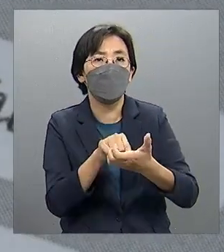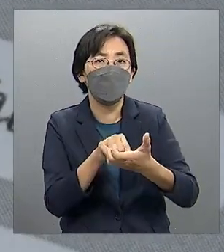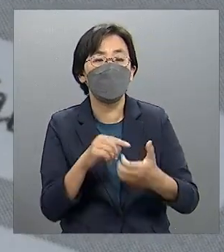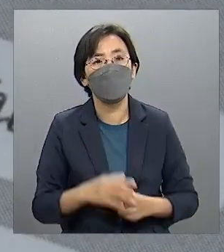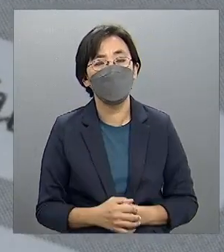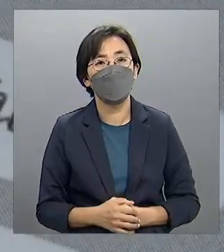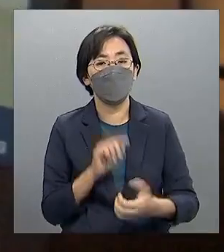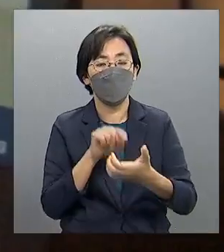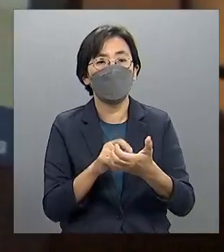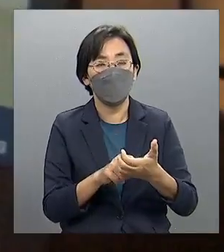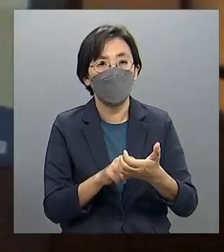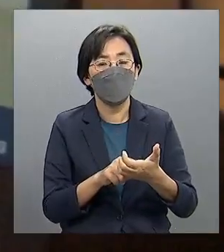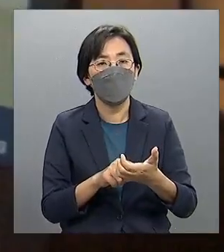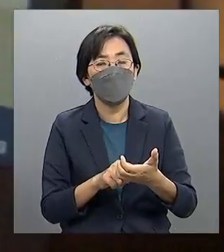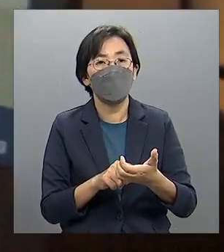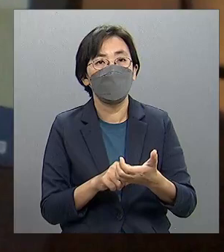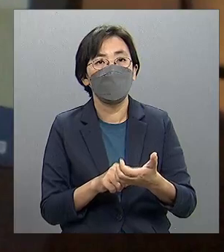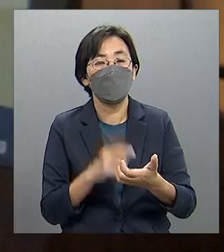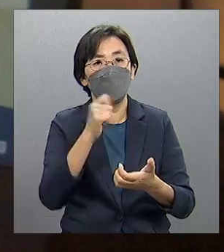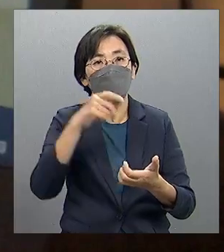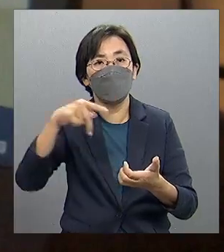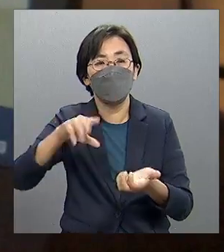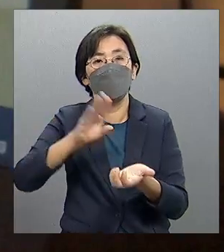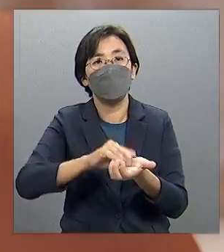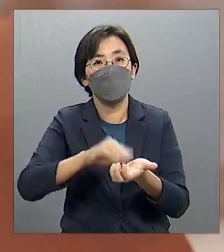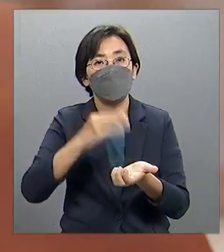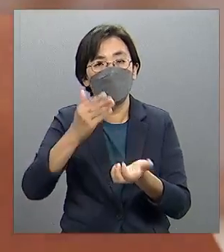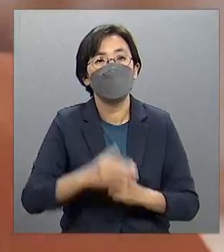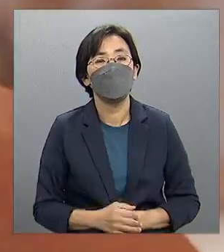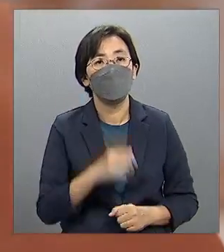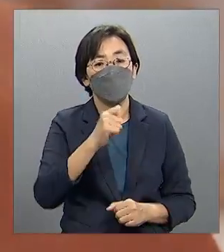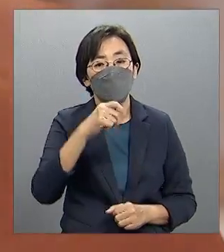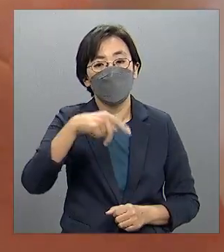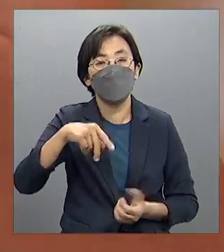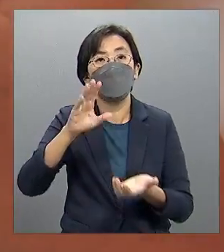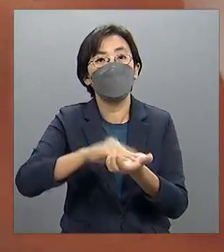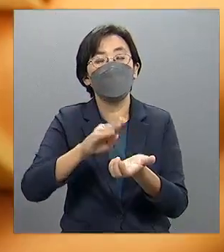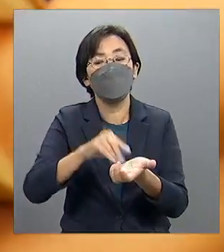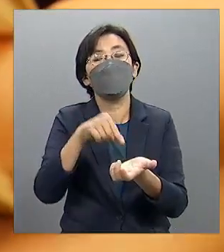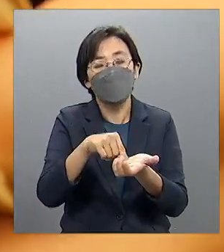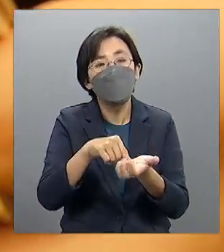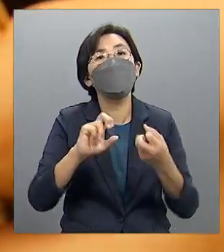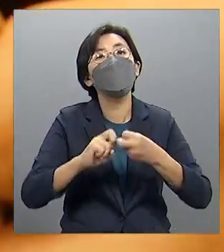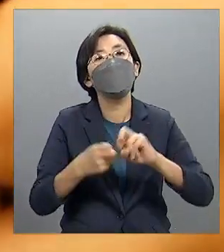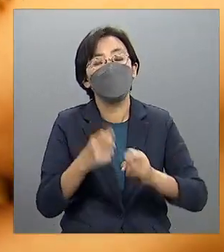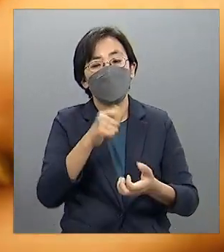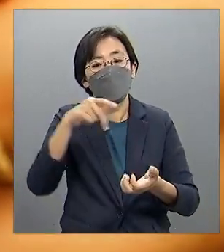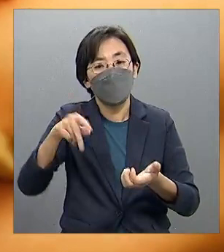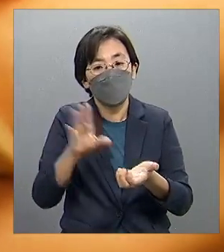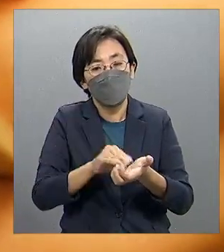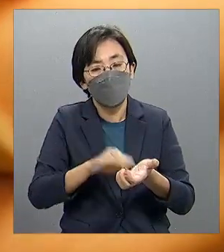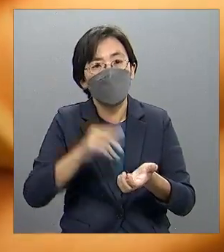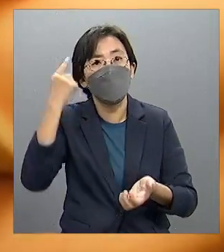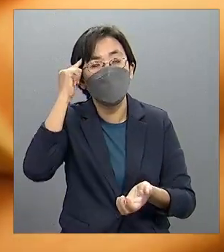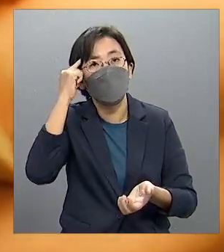คุยกันติดตั้งแอปก่อนและไอแอปที่คุณติดตั้งไปนั่นแหละ ครับ แล้วเวลาติดตั้งแอปคนไม่ได้รู้ว่ามันขอเพอร์มิชันอะไรบ้